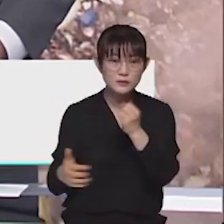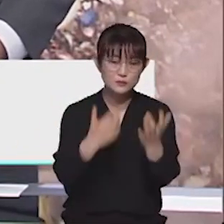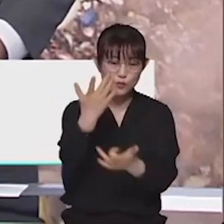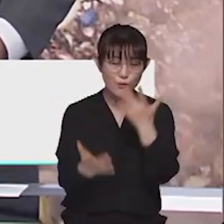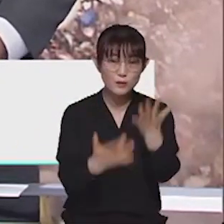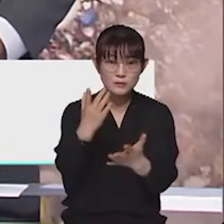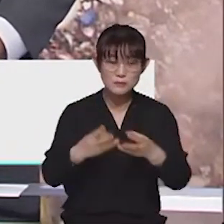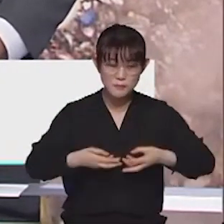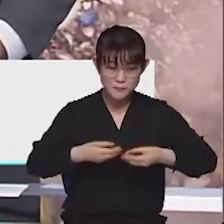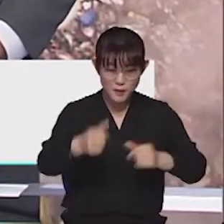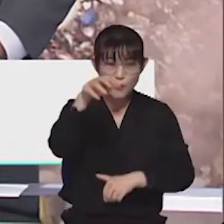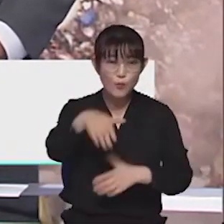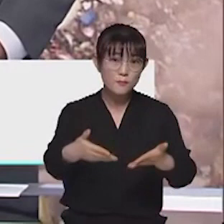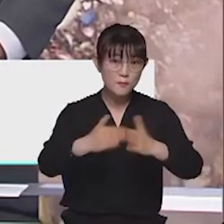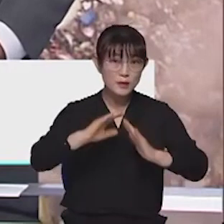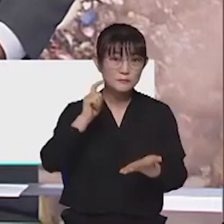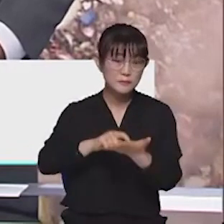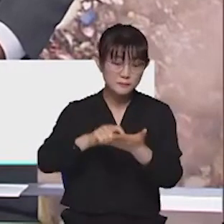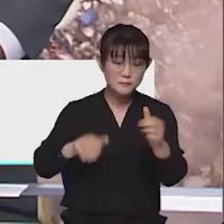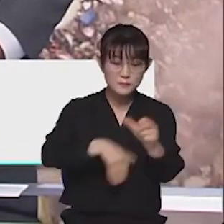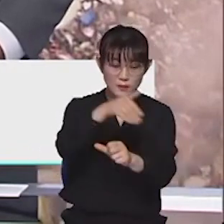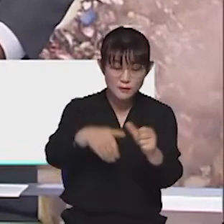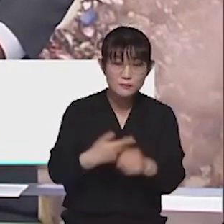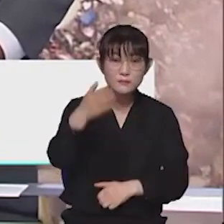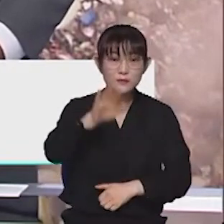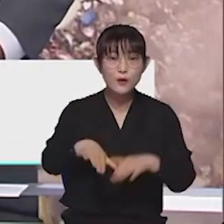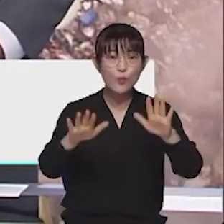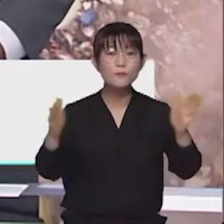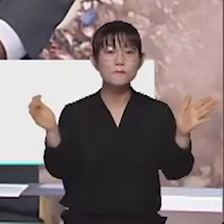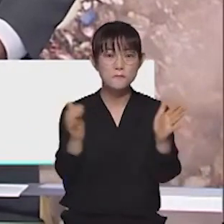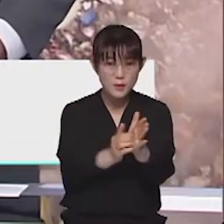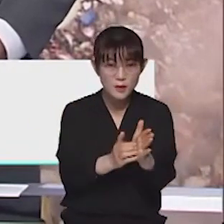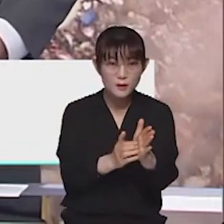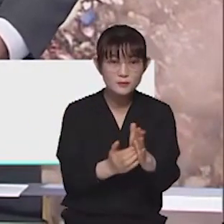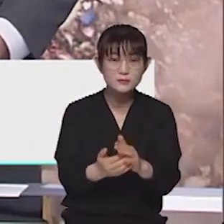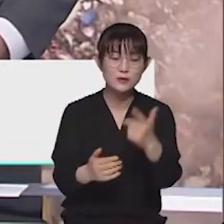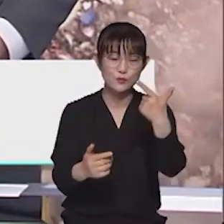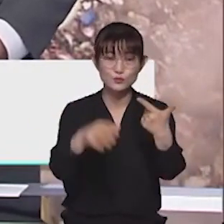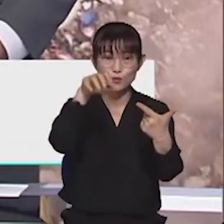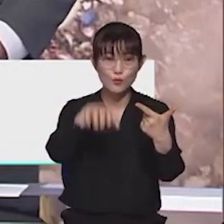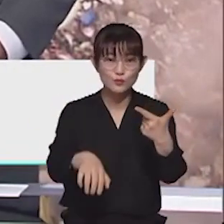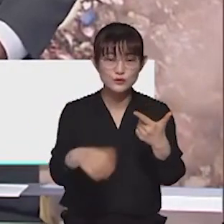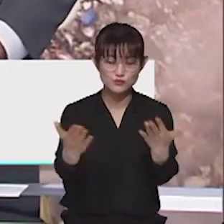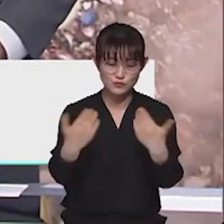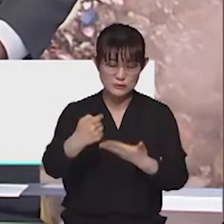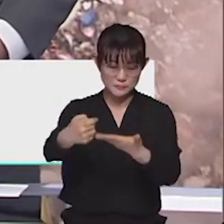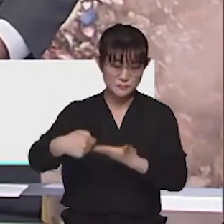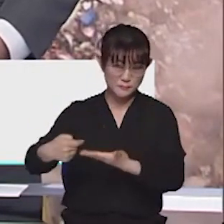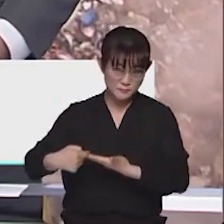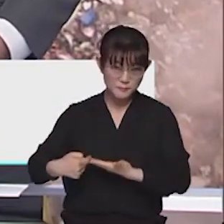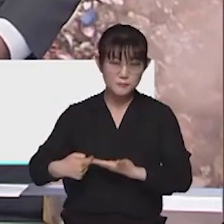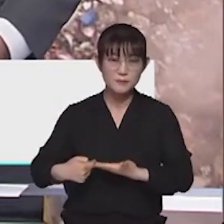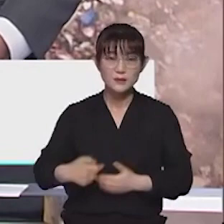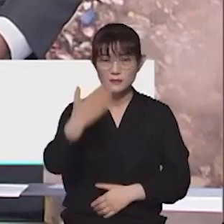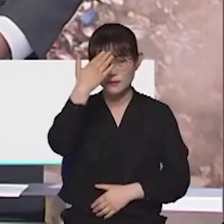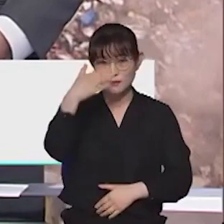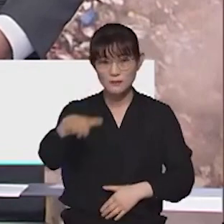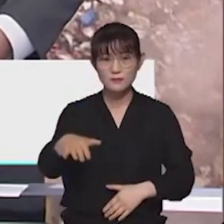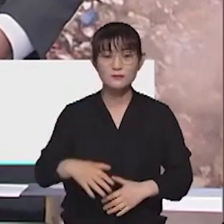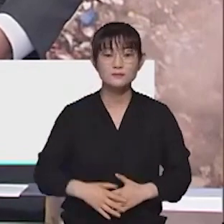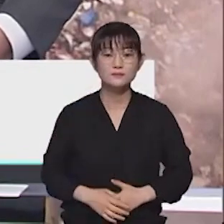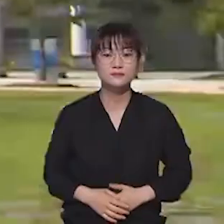시급한 상황이었는데 다행히 오늘 마감된 공모에 6곳이 유치 신청서를 제출했습니다 박성호 기자의 보도입니다